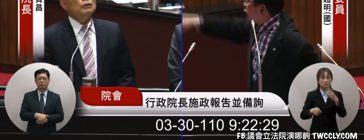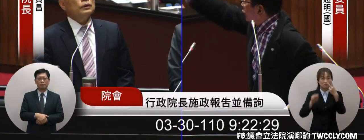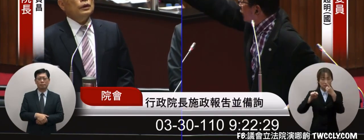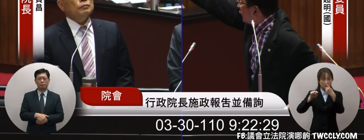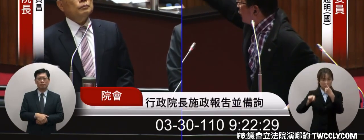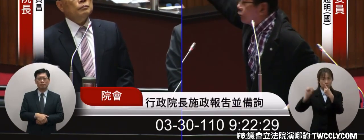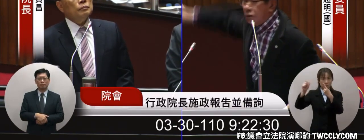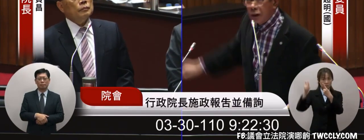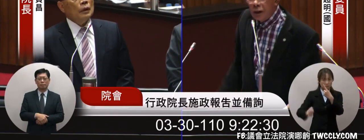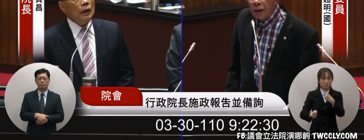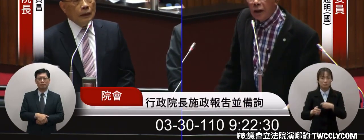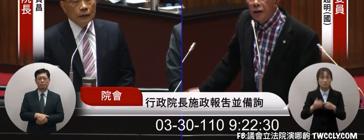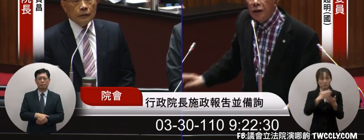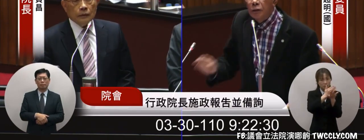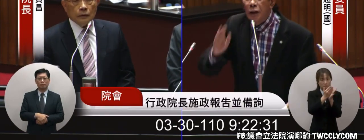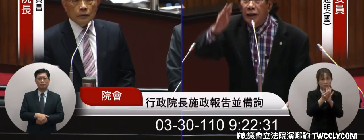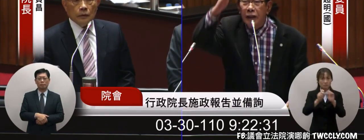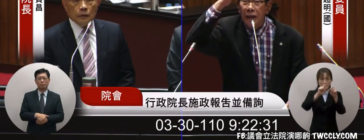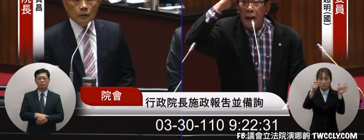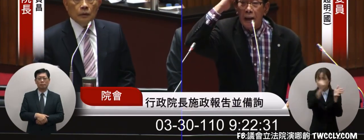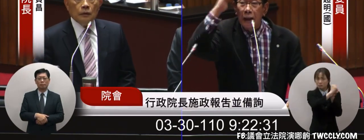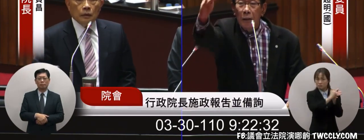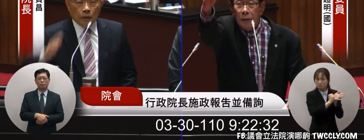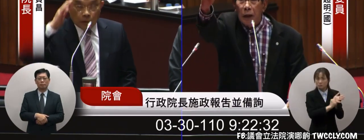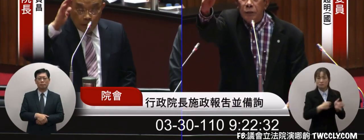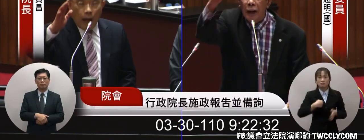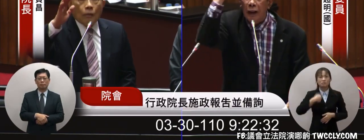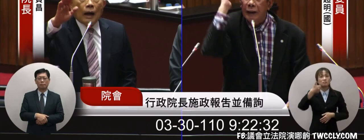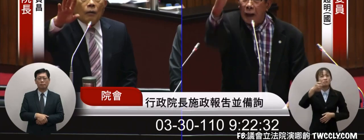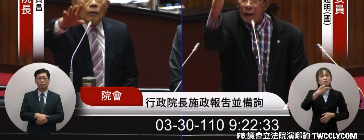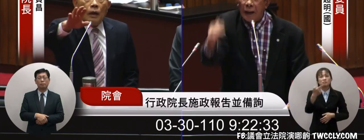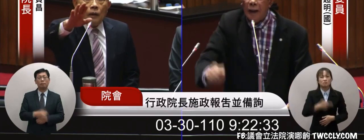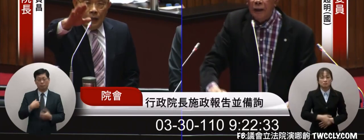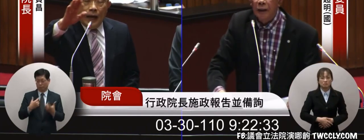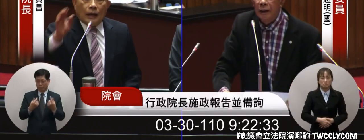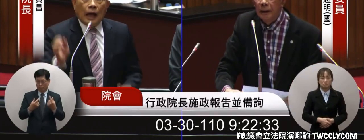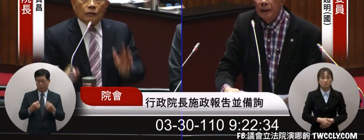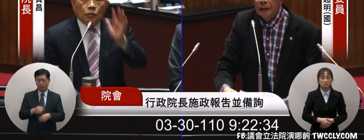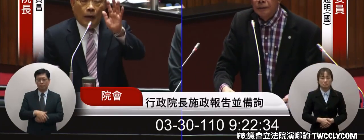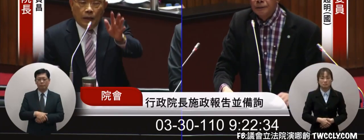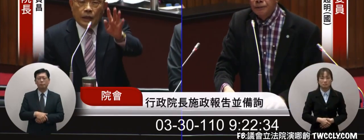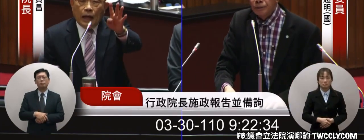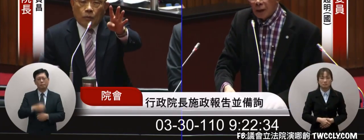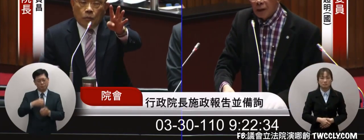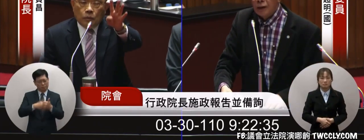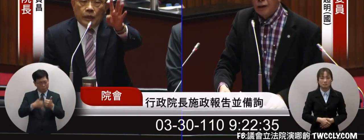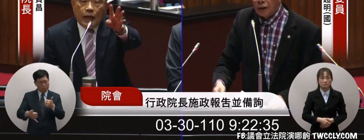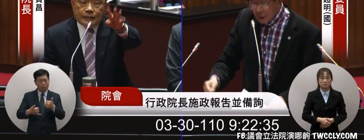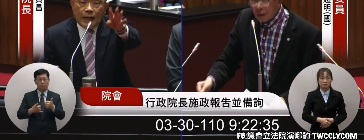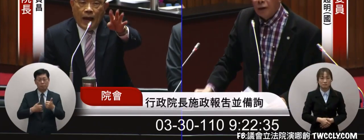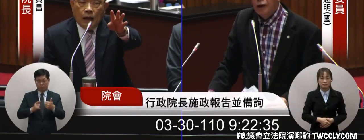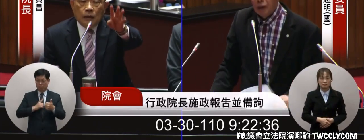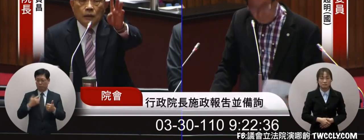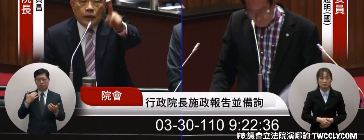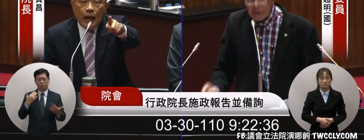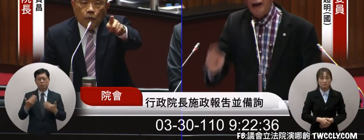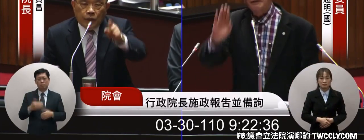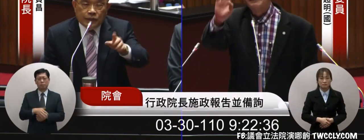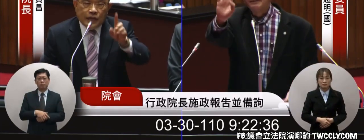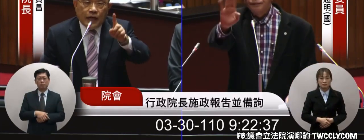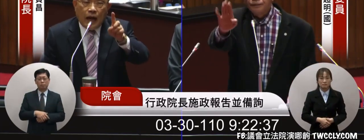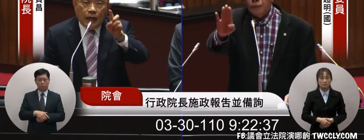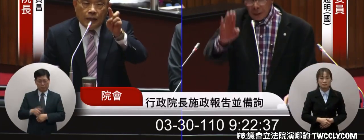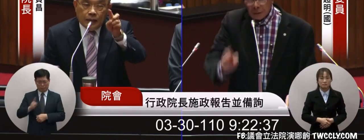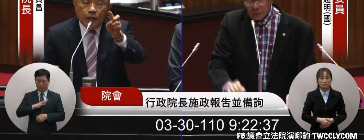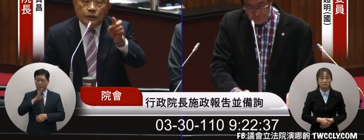5億7.252億我是在這裡給你感謝給你驚禮是啦委員你才知道你才有